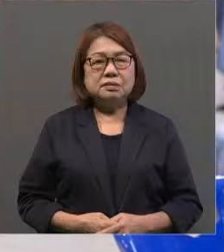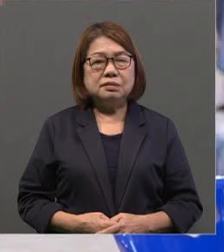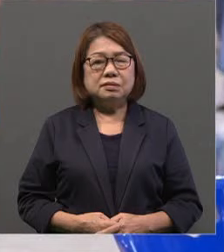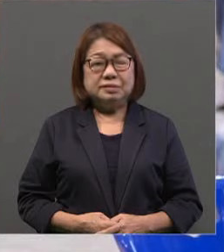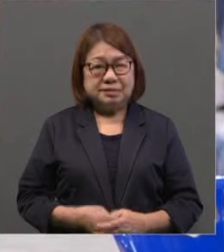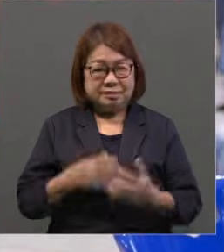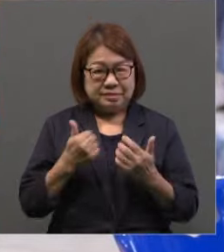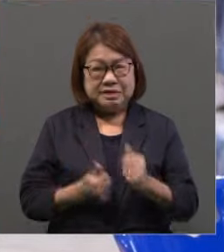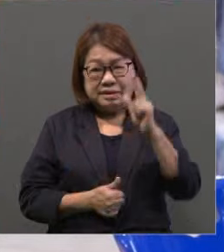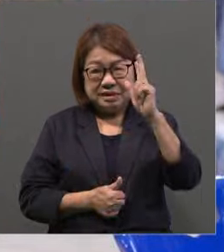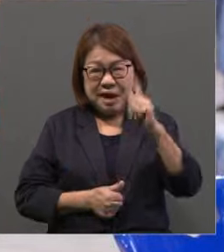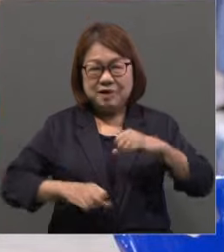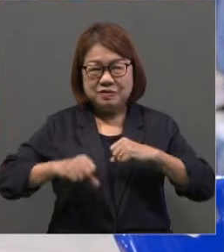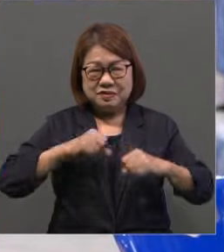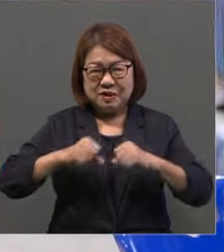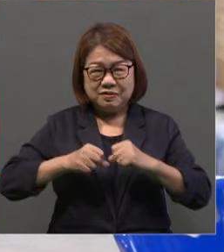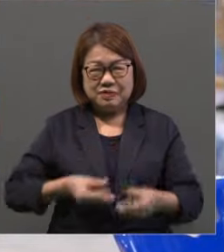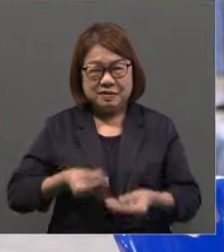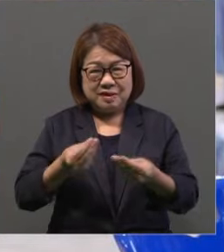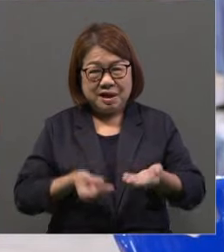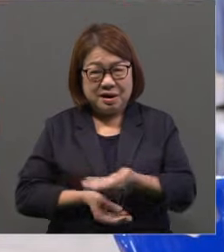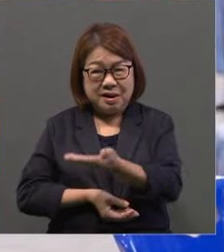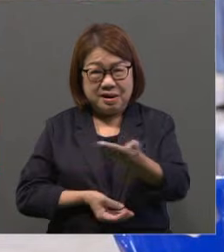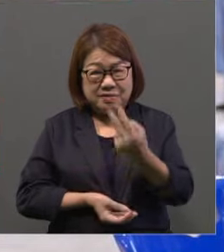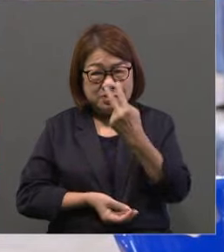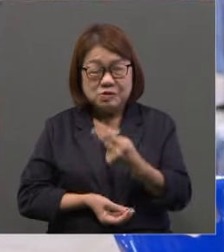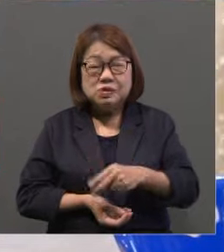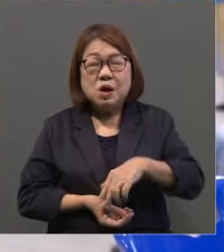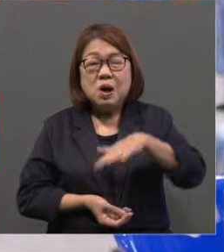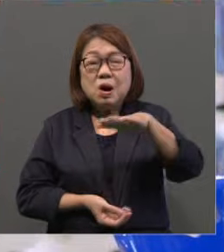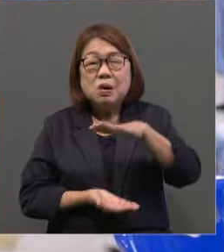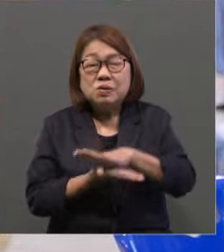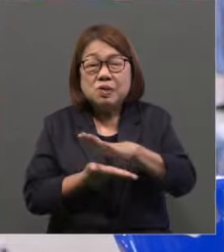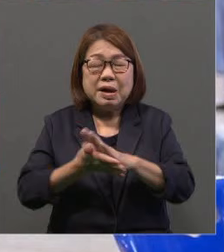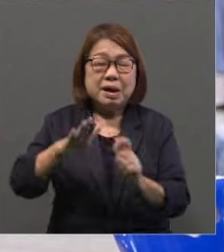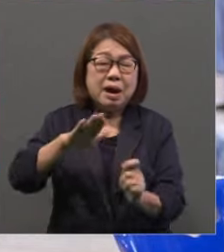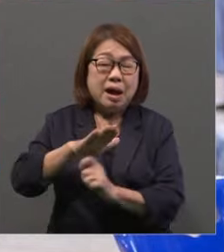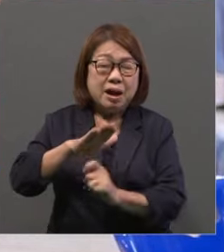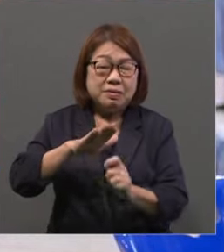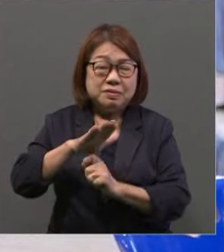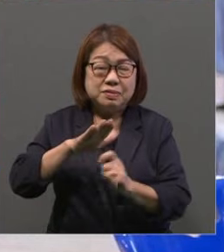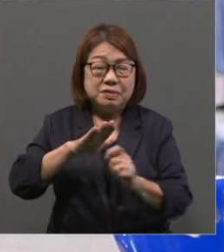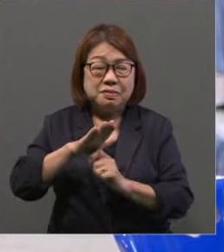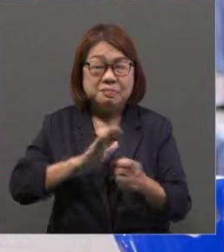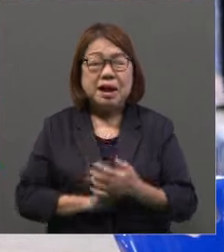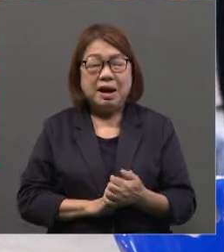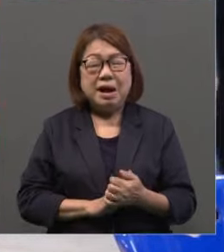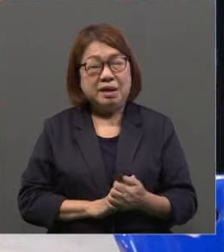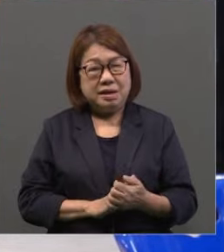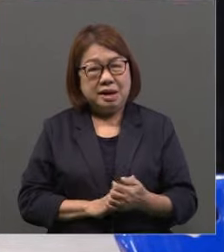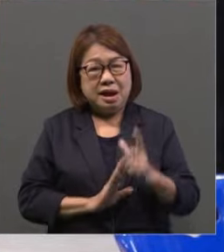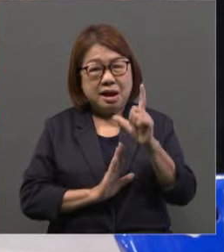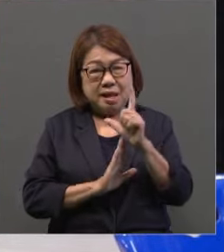ช่วงมุมข่าวเยาวชนวันนี้นะครับพาคุณผู้ชมมาอยู่ที่โรงเรียนอนุบาลลำปางครับซึ่งที่นี่นะฮะมีน้องๆชั้นระดับประถมศึกษ